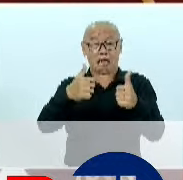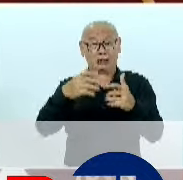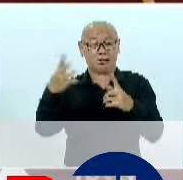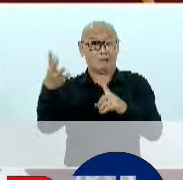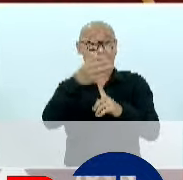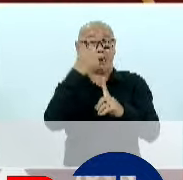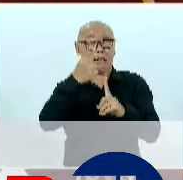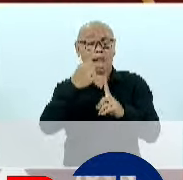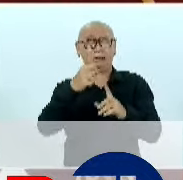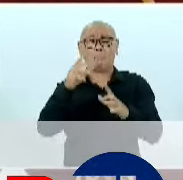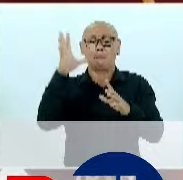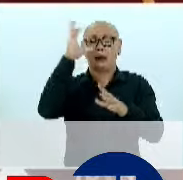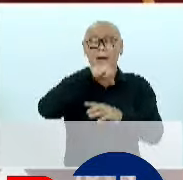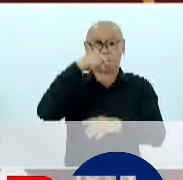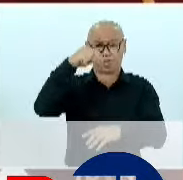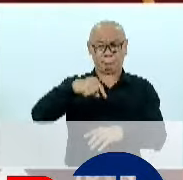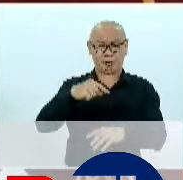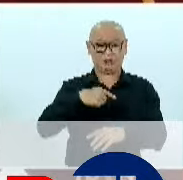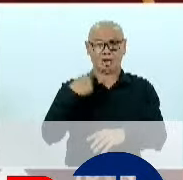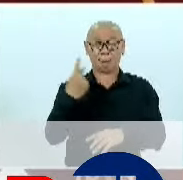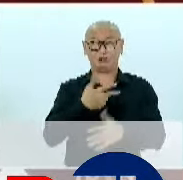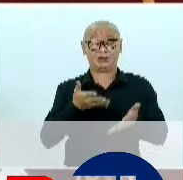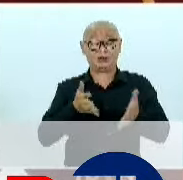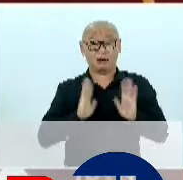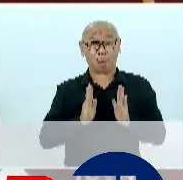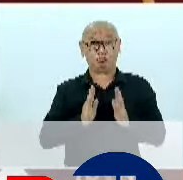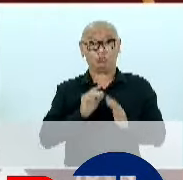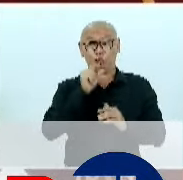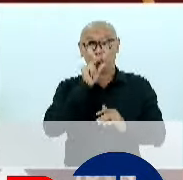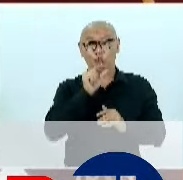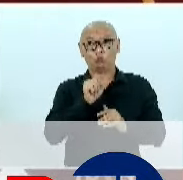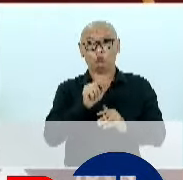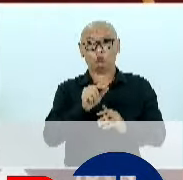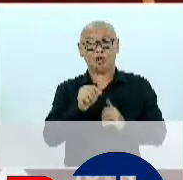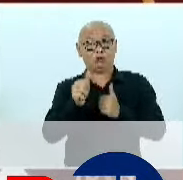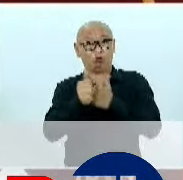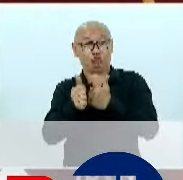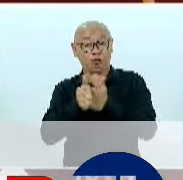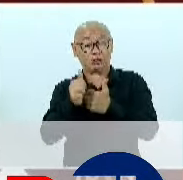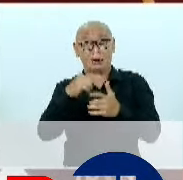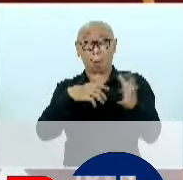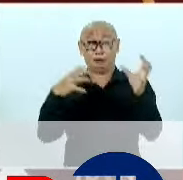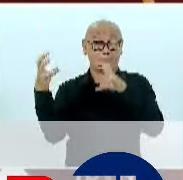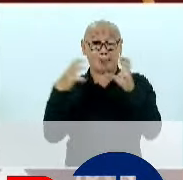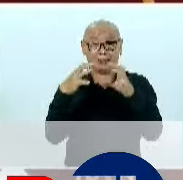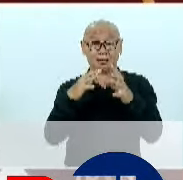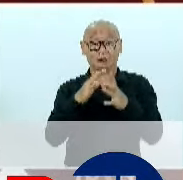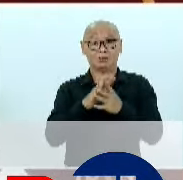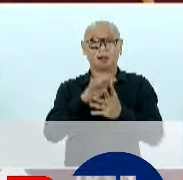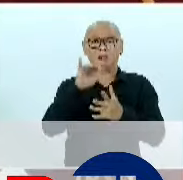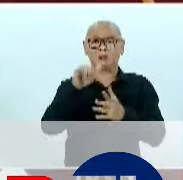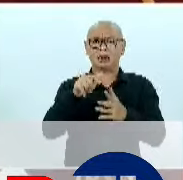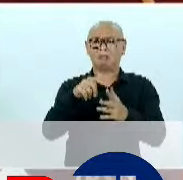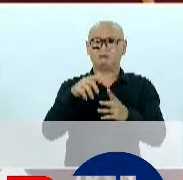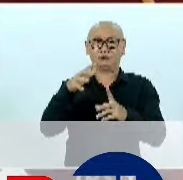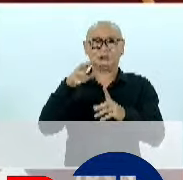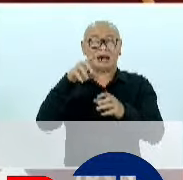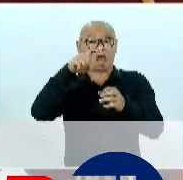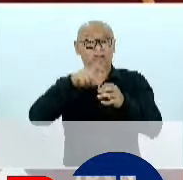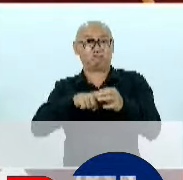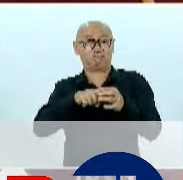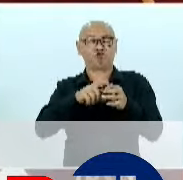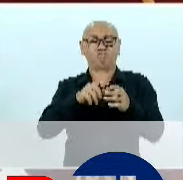tercapai malam hari ini kami siap untuk terlibat dalam debat yang menyangkut tata